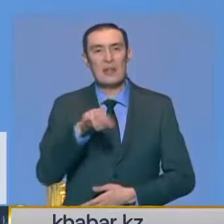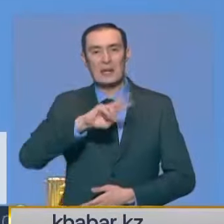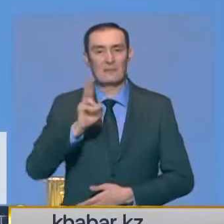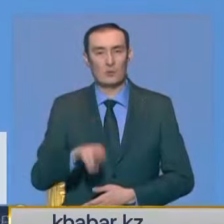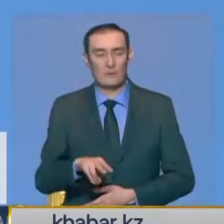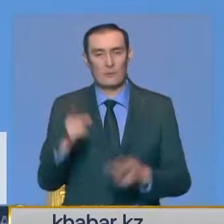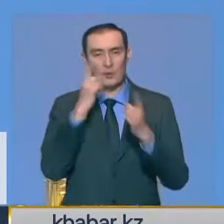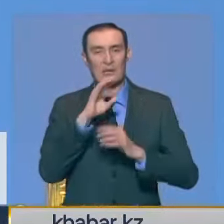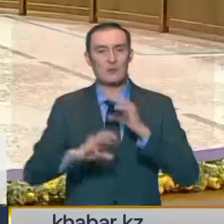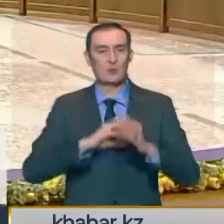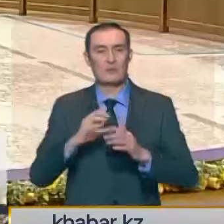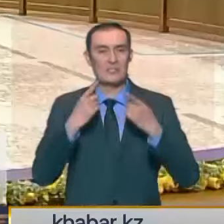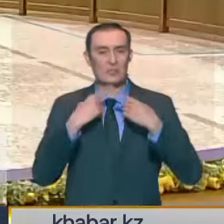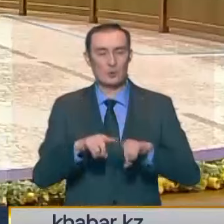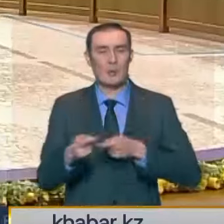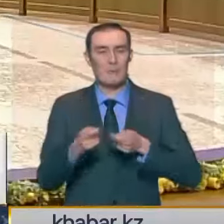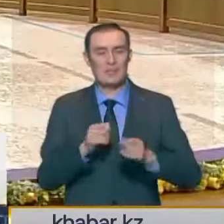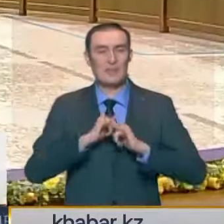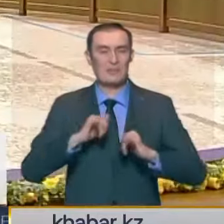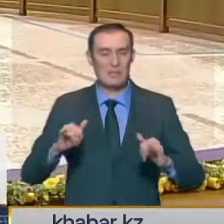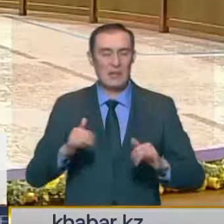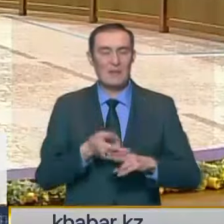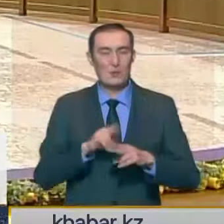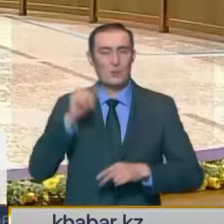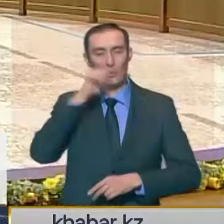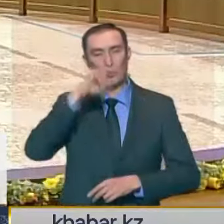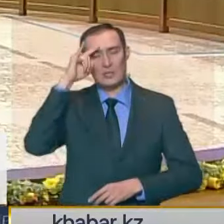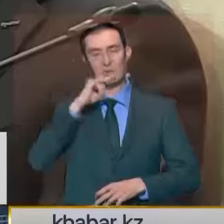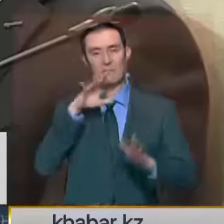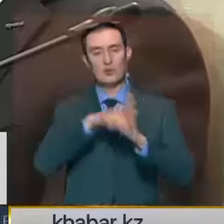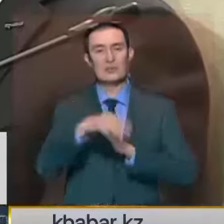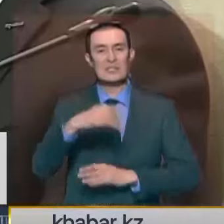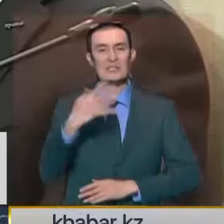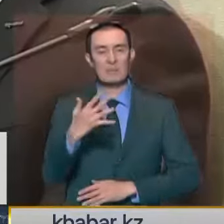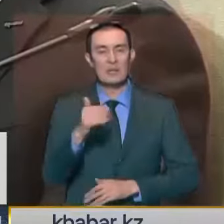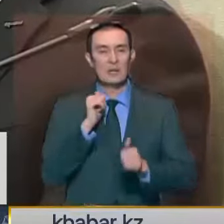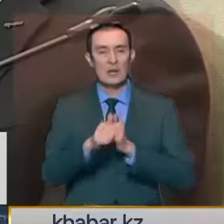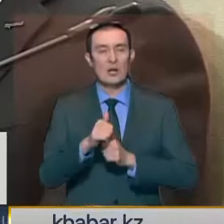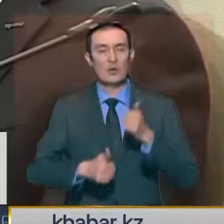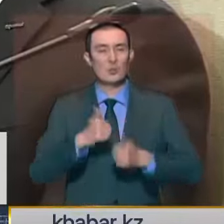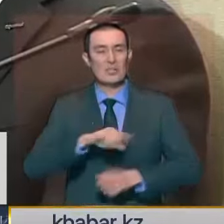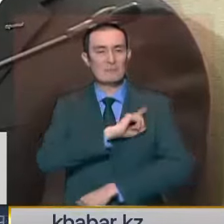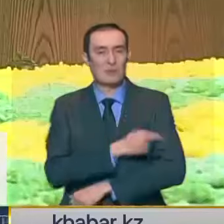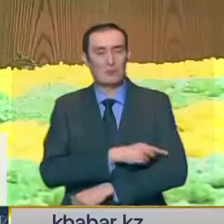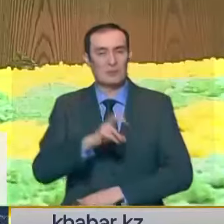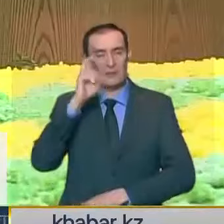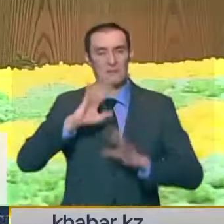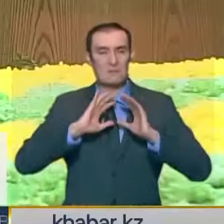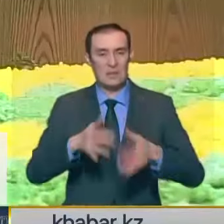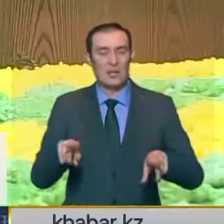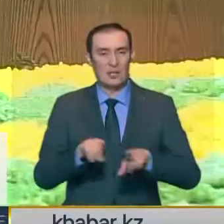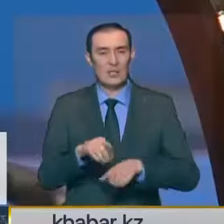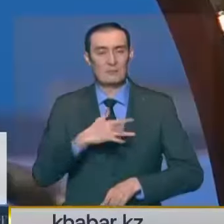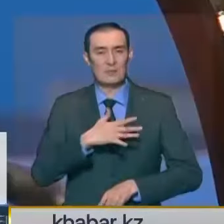долларов по данным международного института менеджмента и Развития в этом году Казахстан вошёл в число тридцати пти самых конкурентоспособных стран мира мудис также